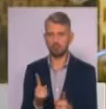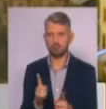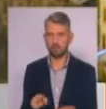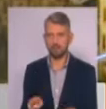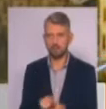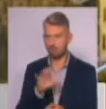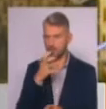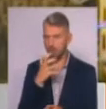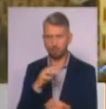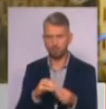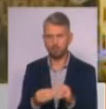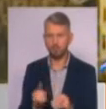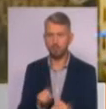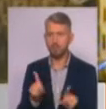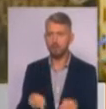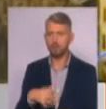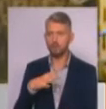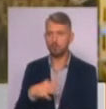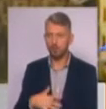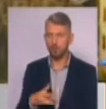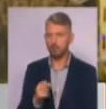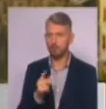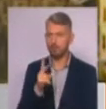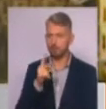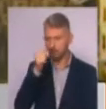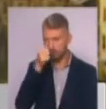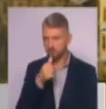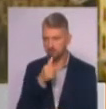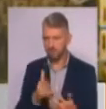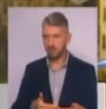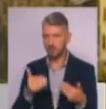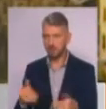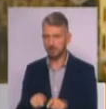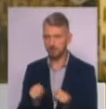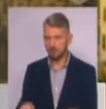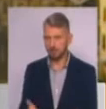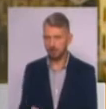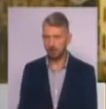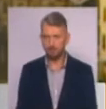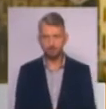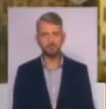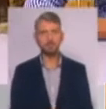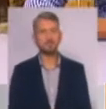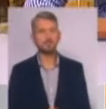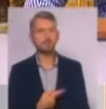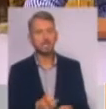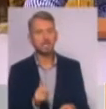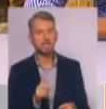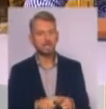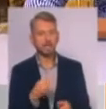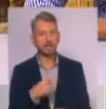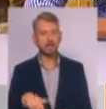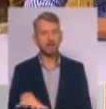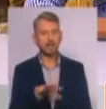серйозні недоліки, щоб навіть довелося взагалі на 1,5 місяці відкласти відкриття? Це для